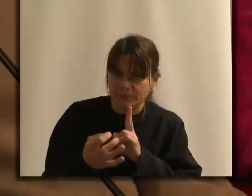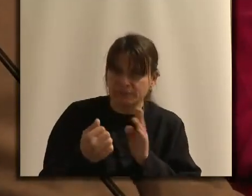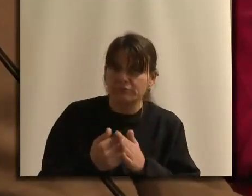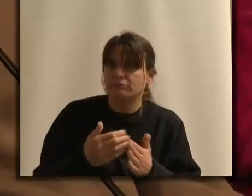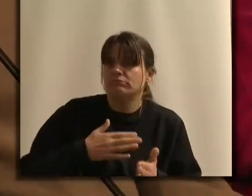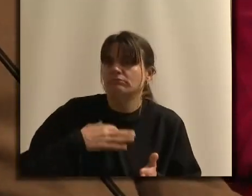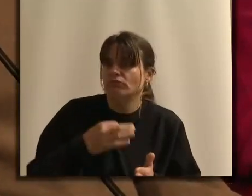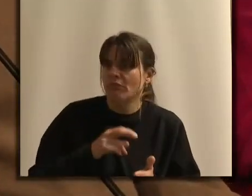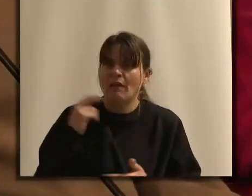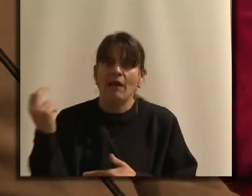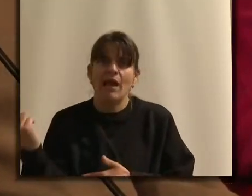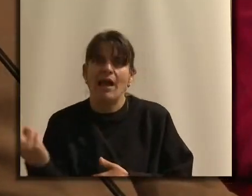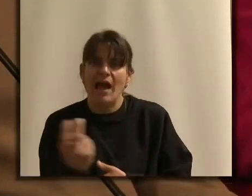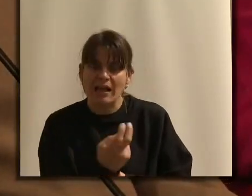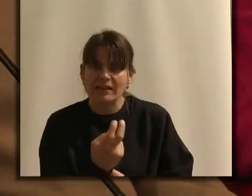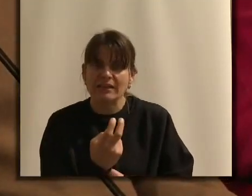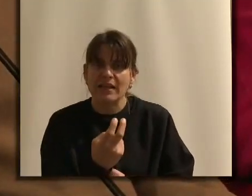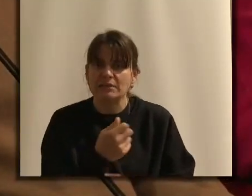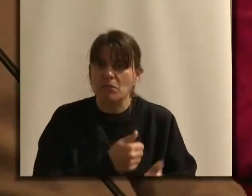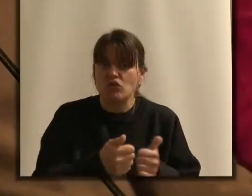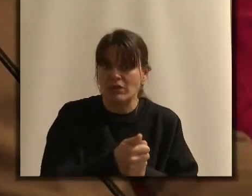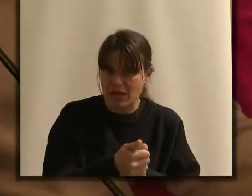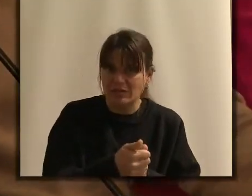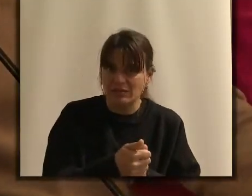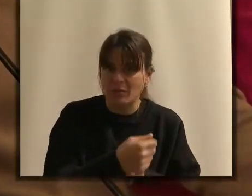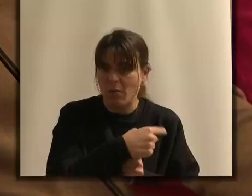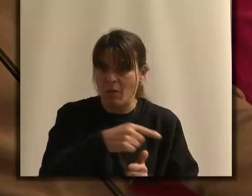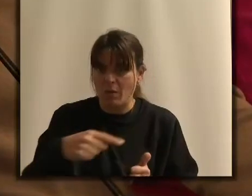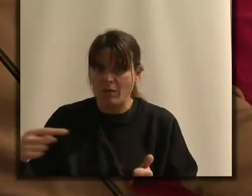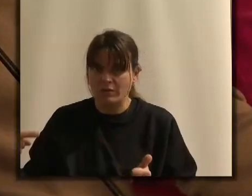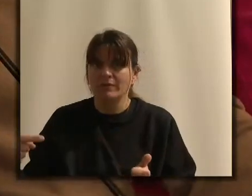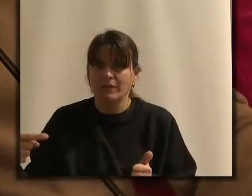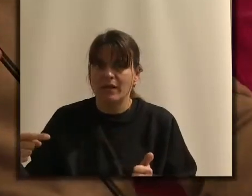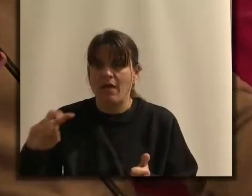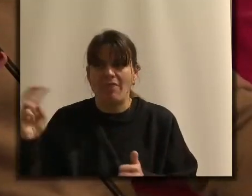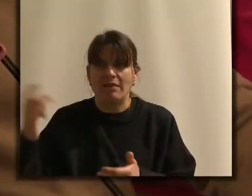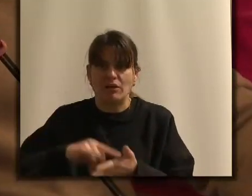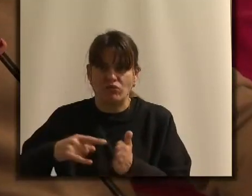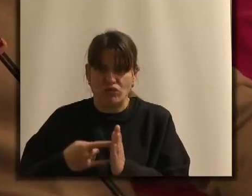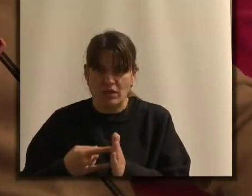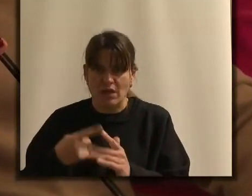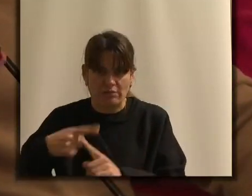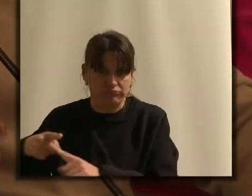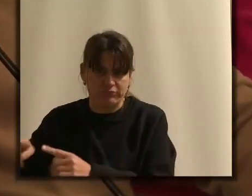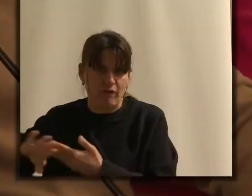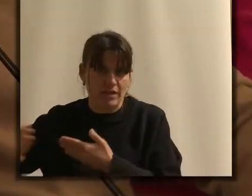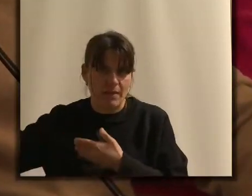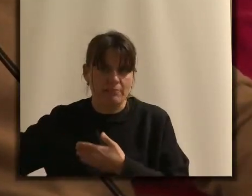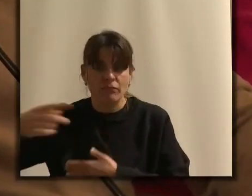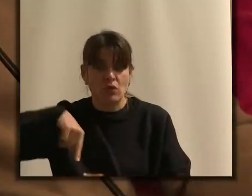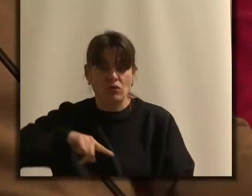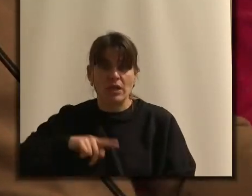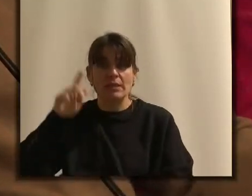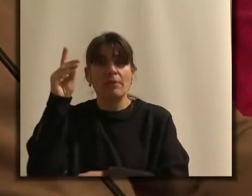que potser hi haurien altres, o podrien haver-hi altres prioritats en l'execució d'altres projectes. Nosaltres vàrem parlar